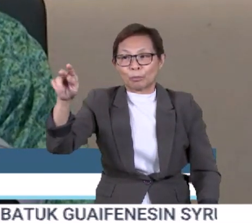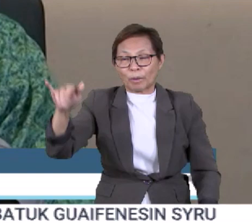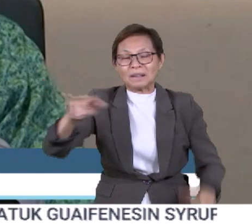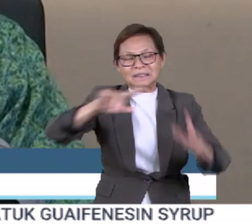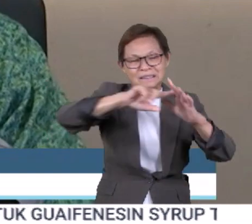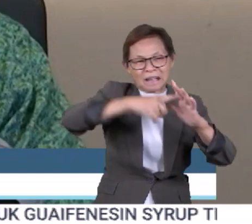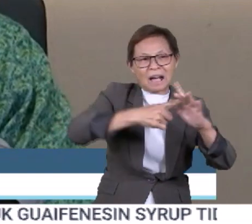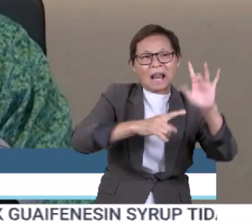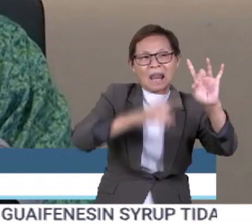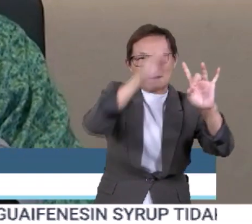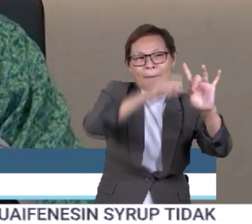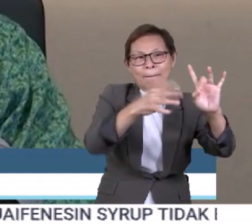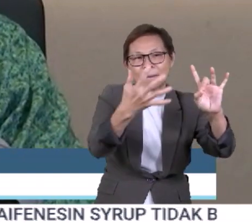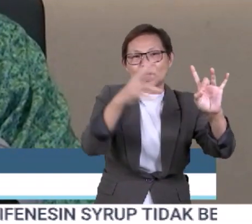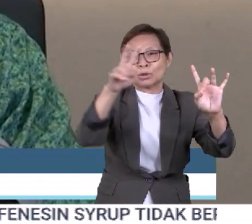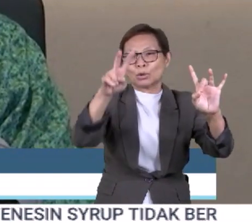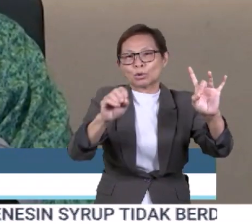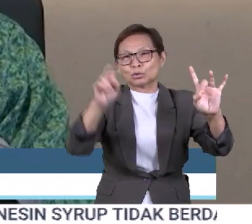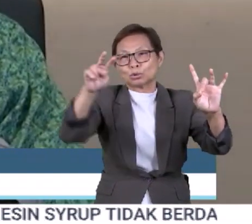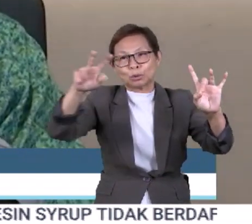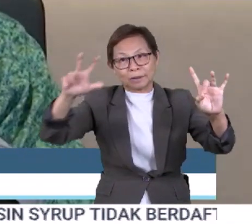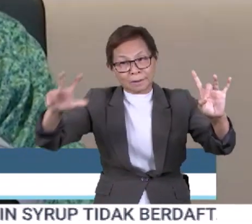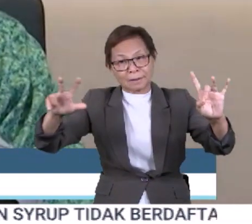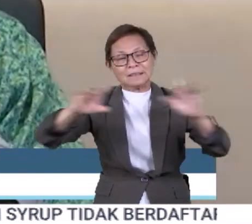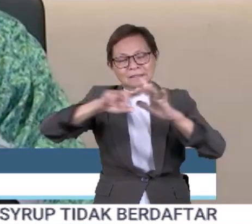8 Mei 2023